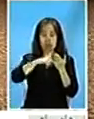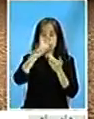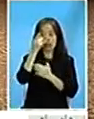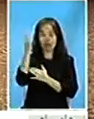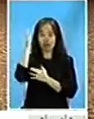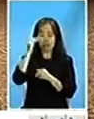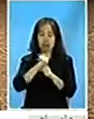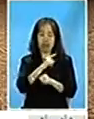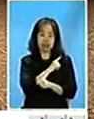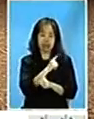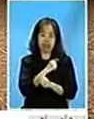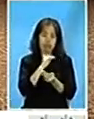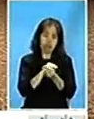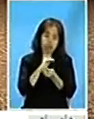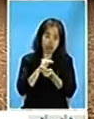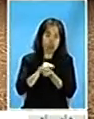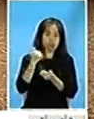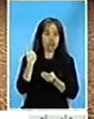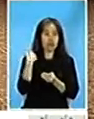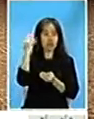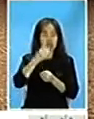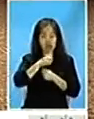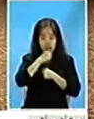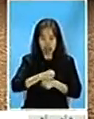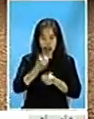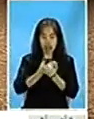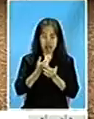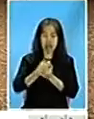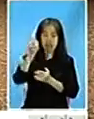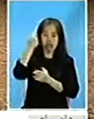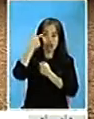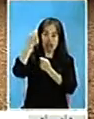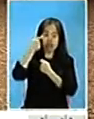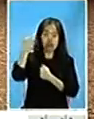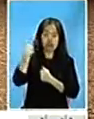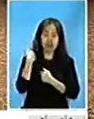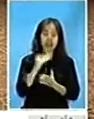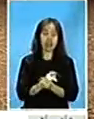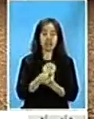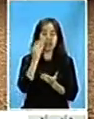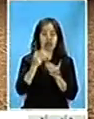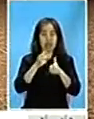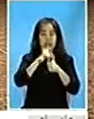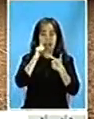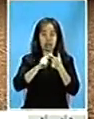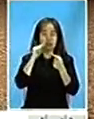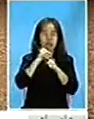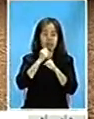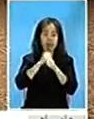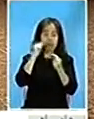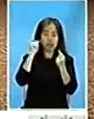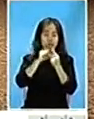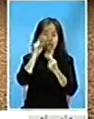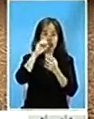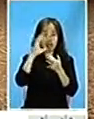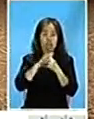มีวินัยในการออมมีตอนที่แก่ก็มีเงินใช้อย่างเงี้ยนะคะก็ไปทำเรื่องนั้นหรือว่าไปทำในเรื่องที่เหมาะสมเช่นกร